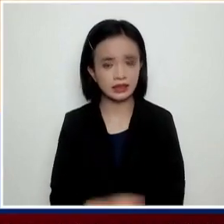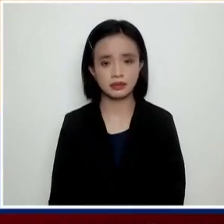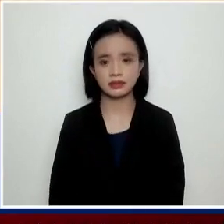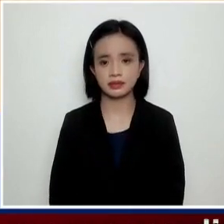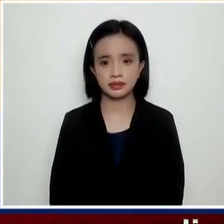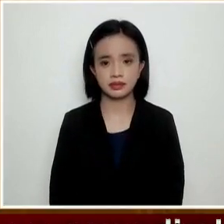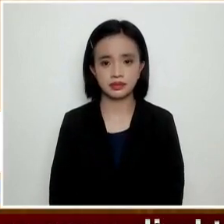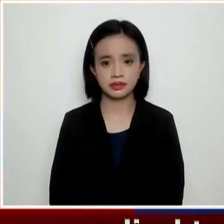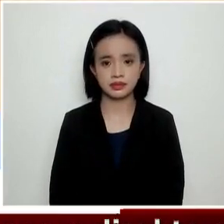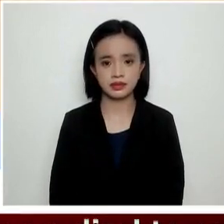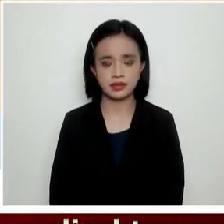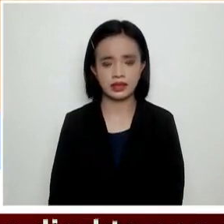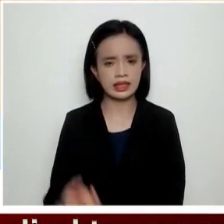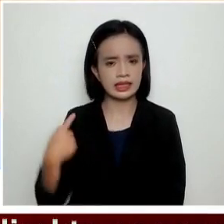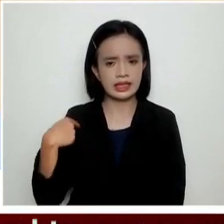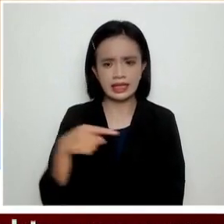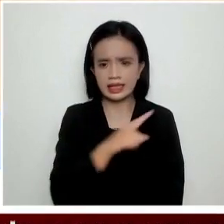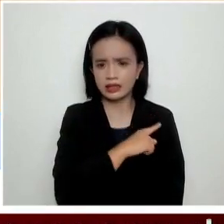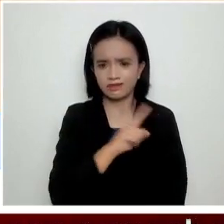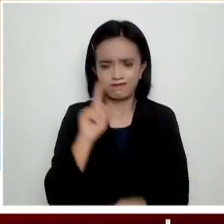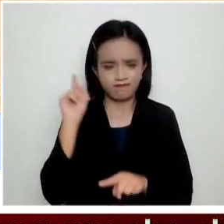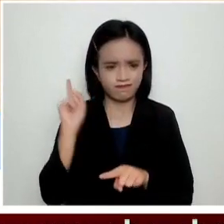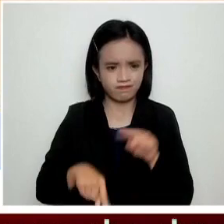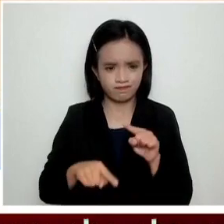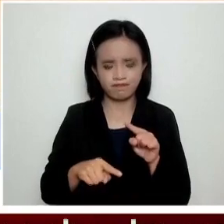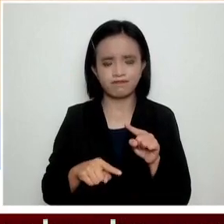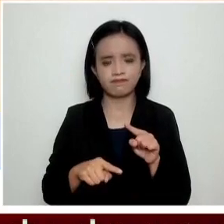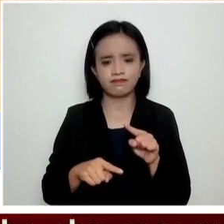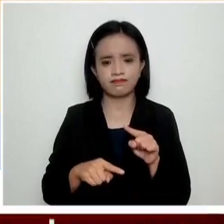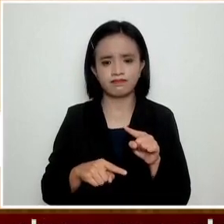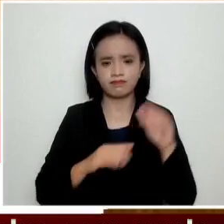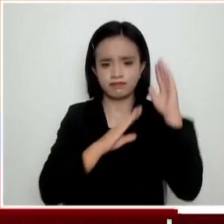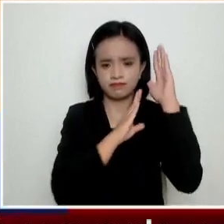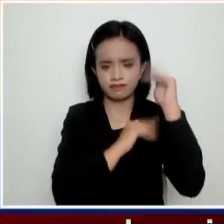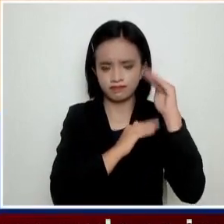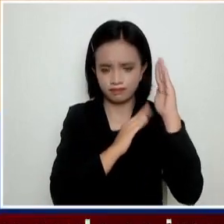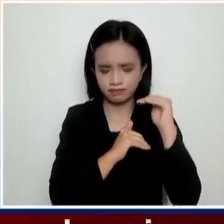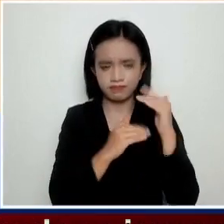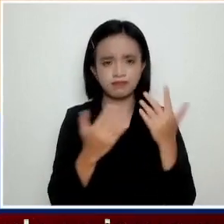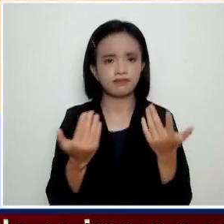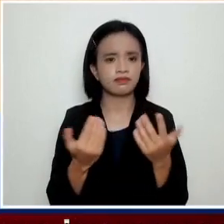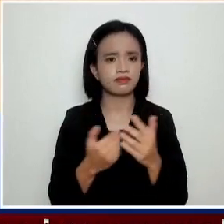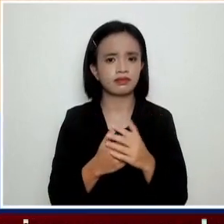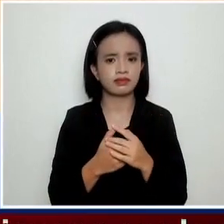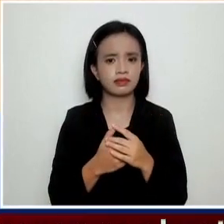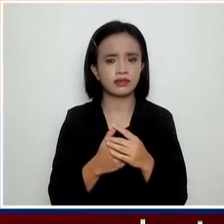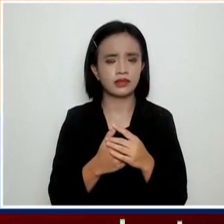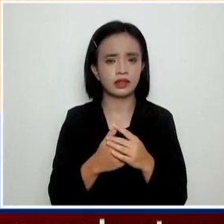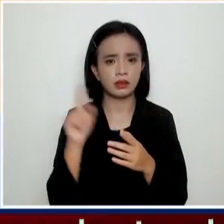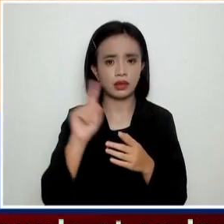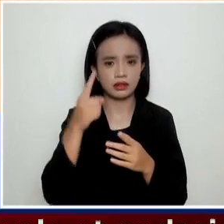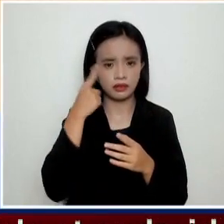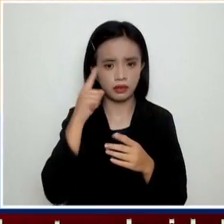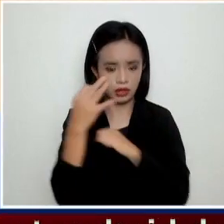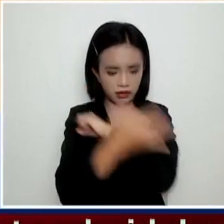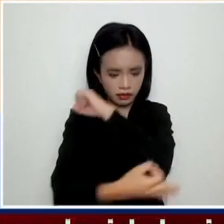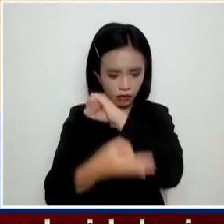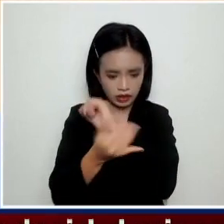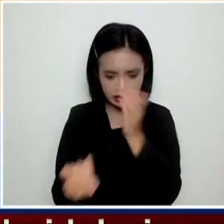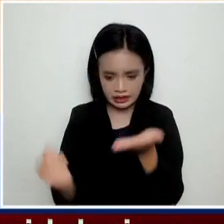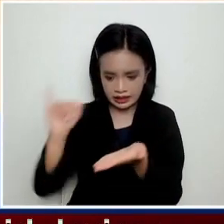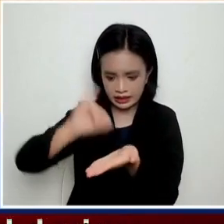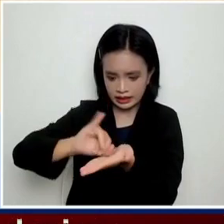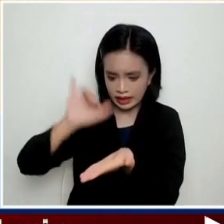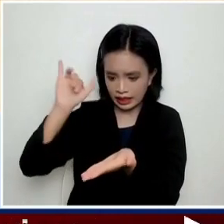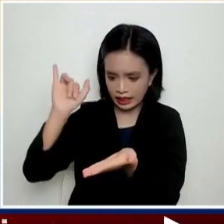We cannot pin all our hopes on the prospect that foreign investment alone would be the